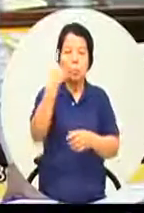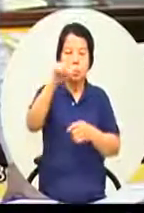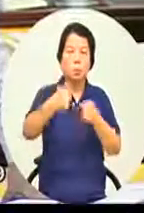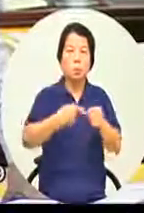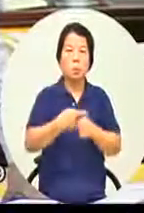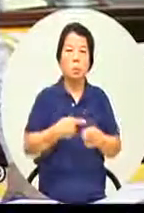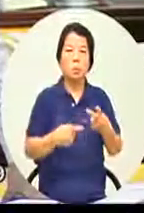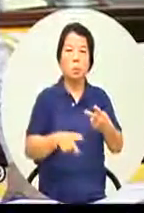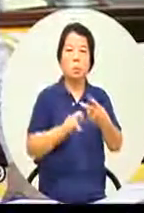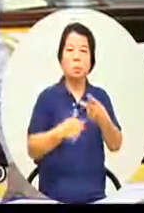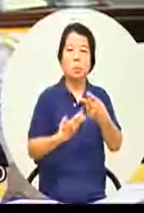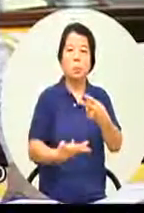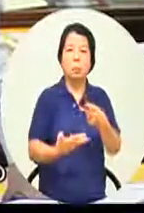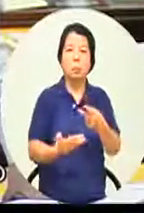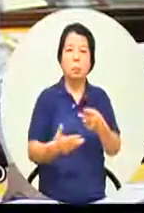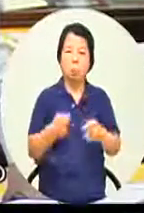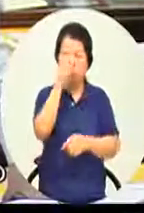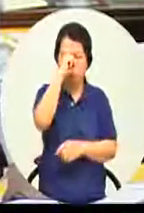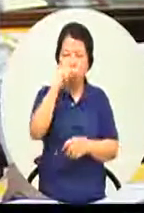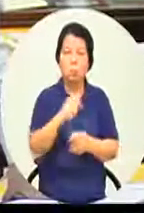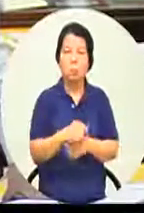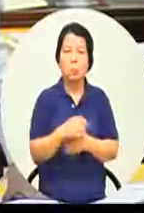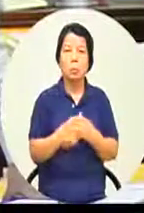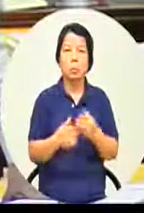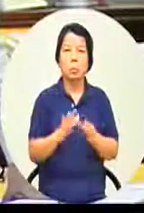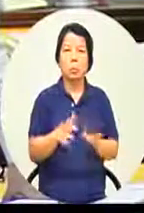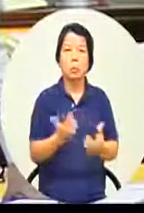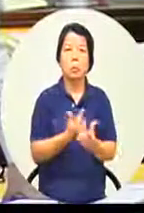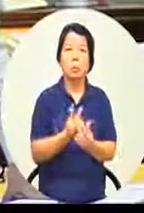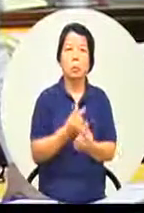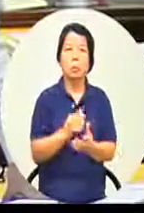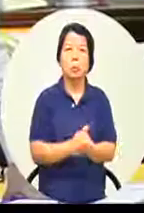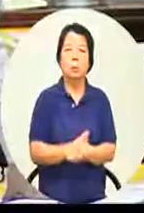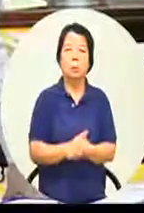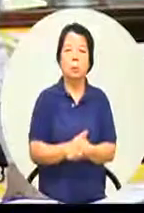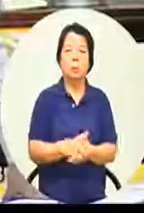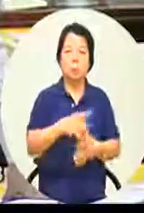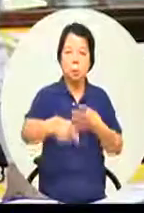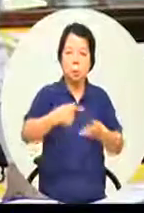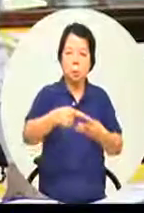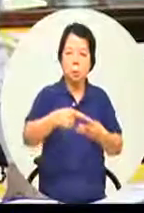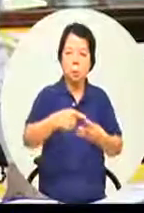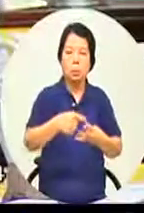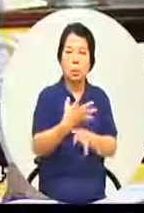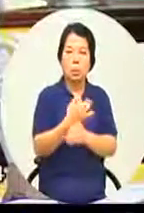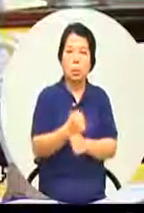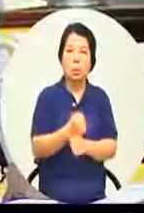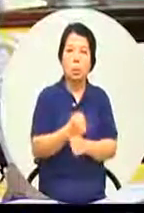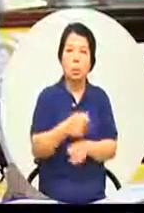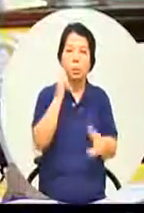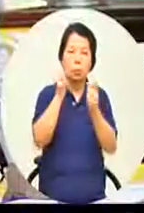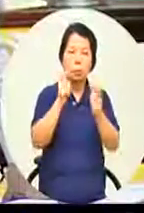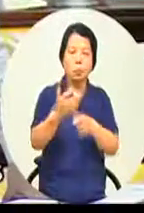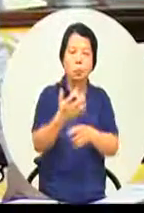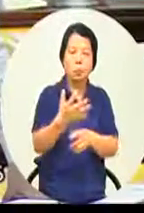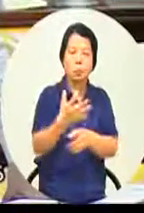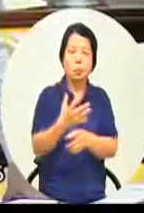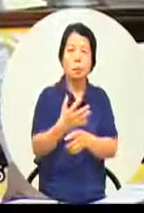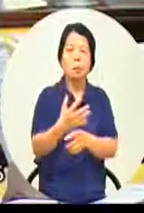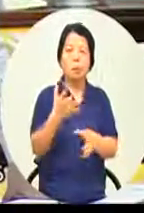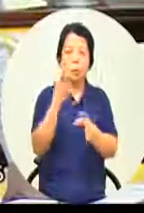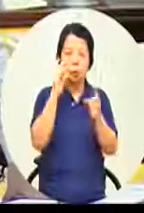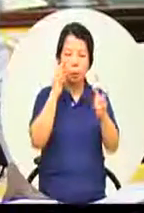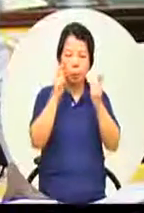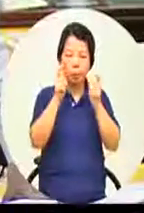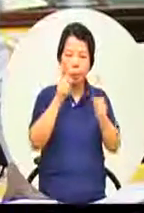是如果从2月18来看，希望可以达到刚局长所讲的在春节前可以某部分的就是运行的